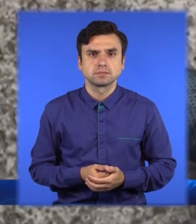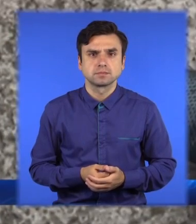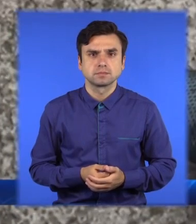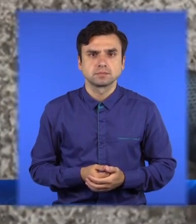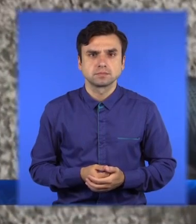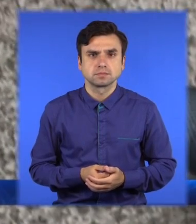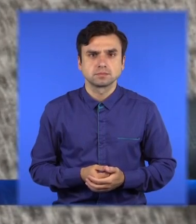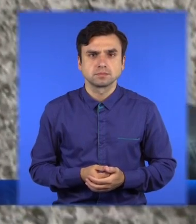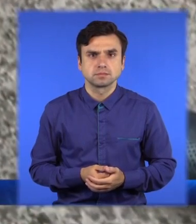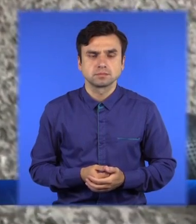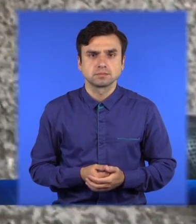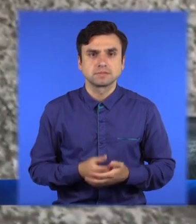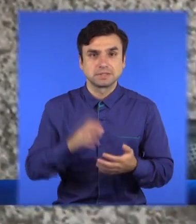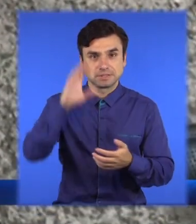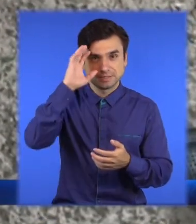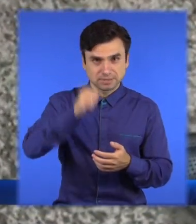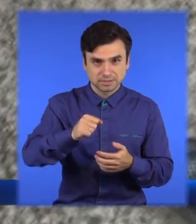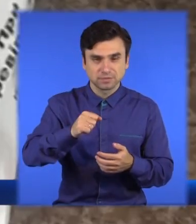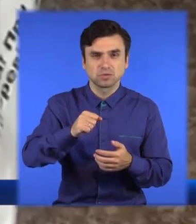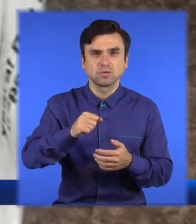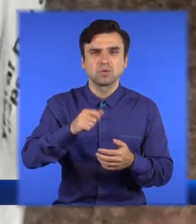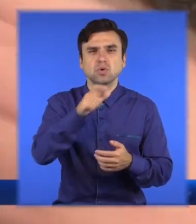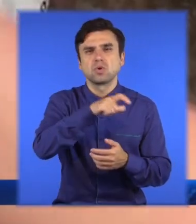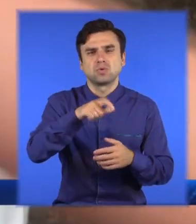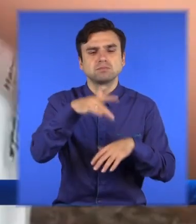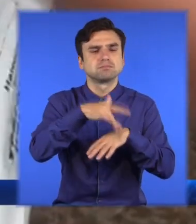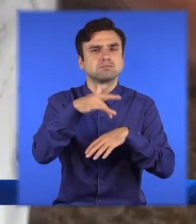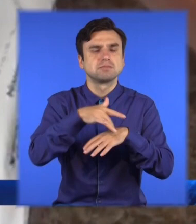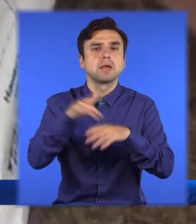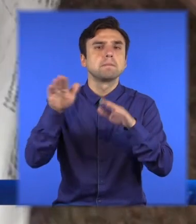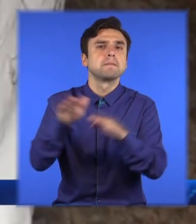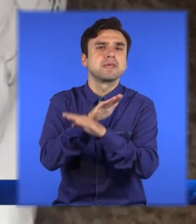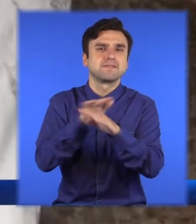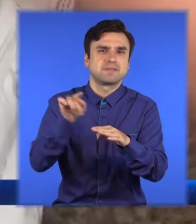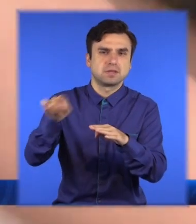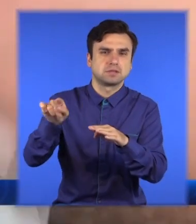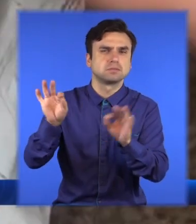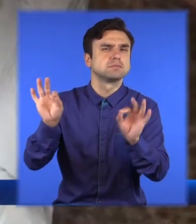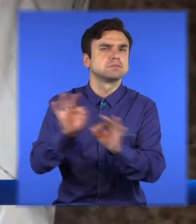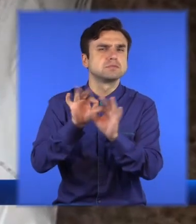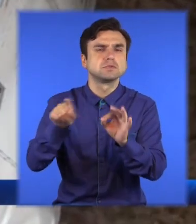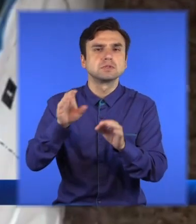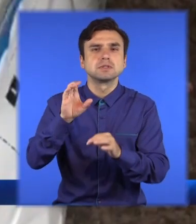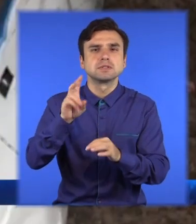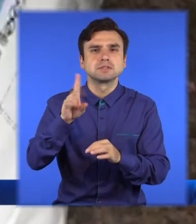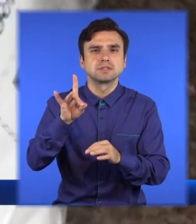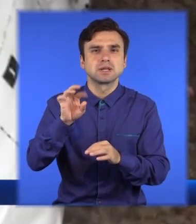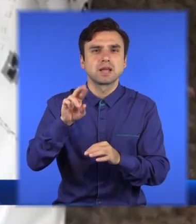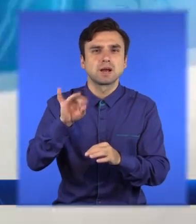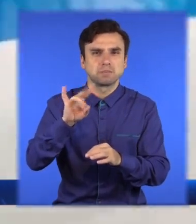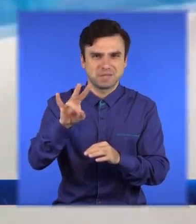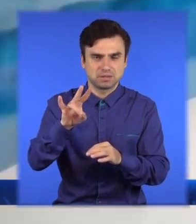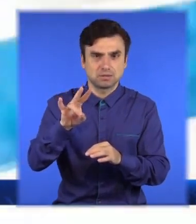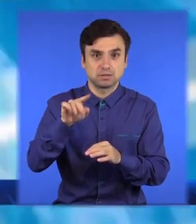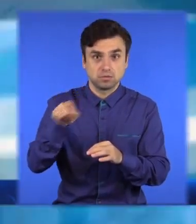і слідчі Криворізького відділу поліції. Правопорушника затримали біля районної лікарні. Це раніше судимий криворіжець. За його словами,